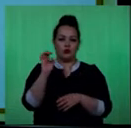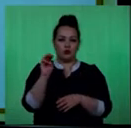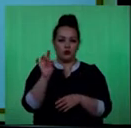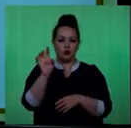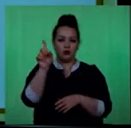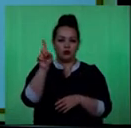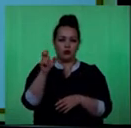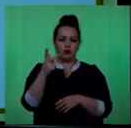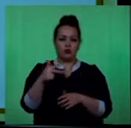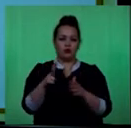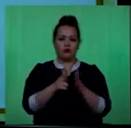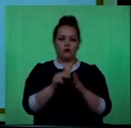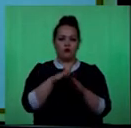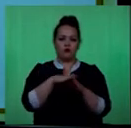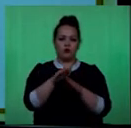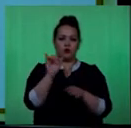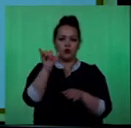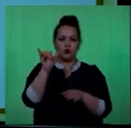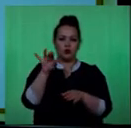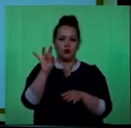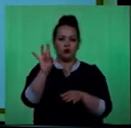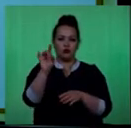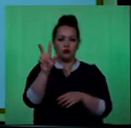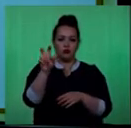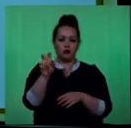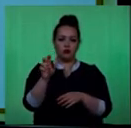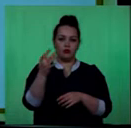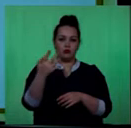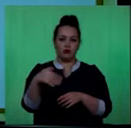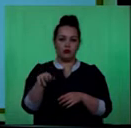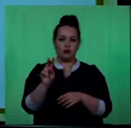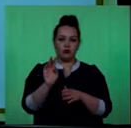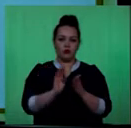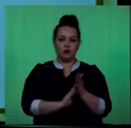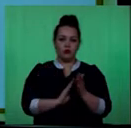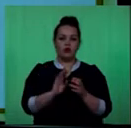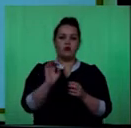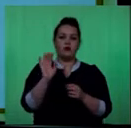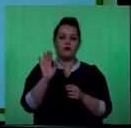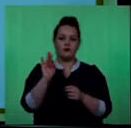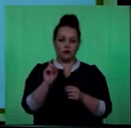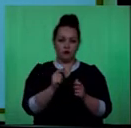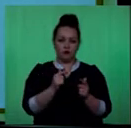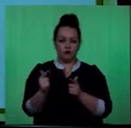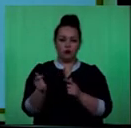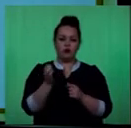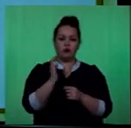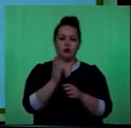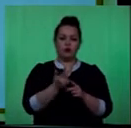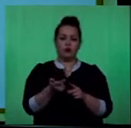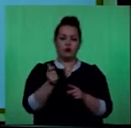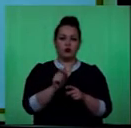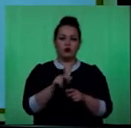138 выполним упражнение 349 вы готовы будьте очень